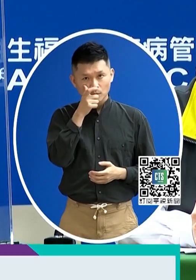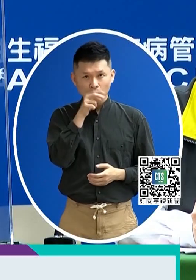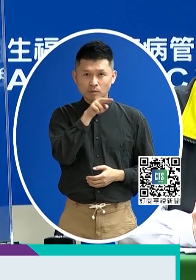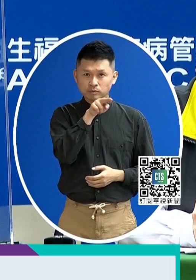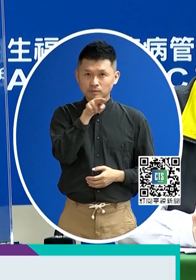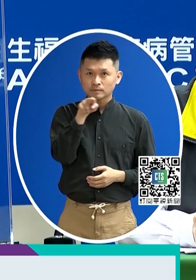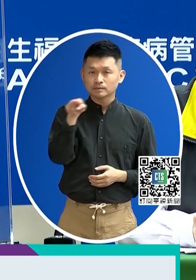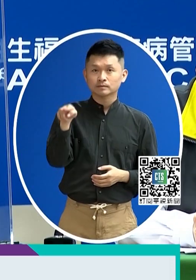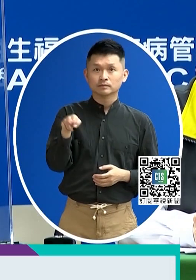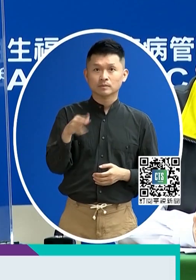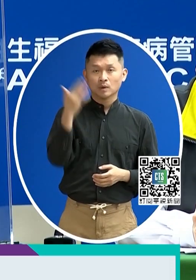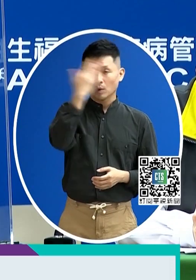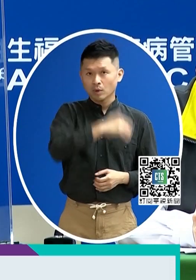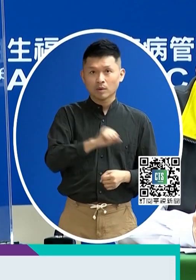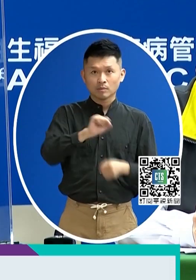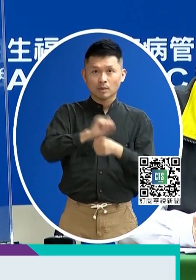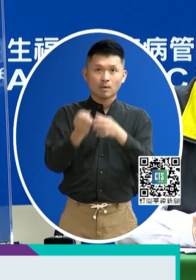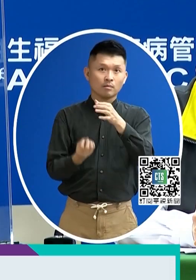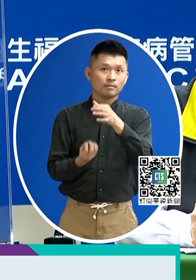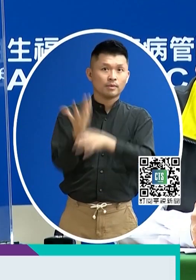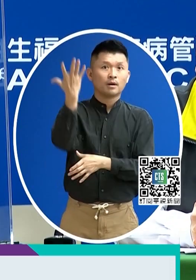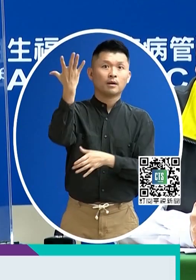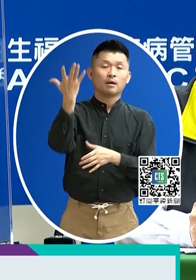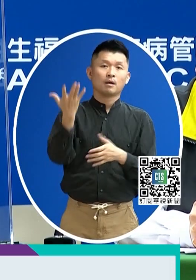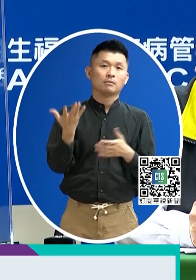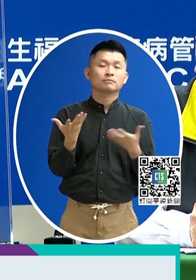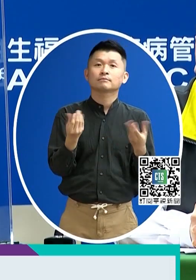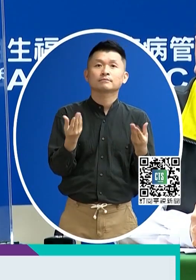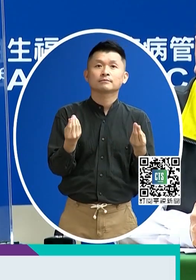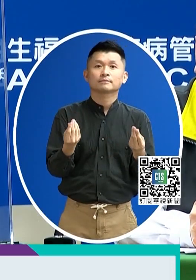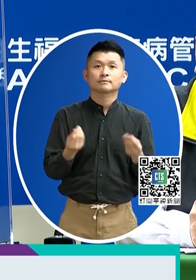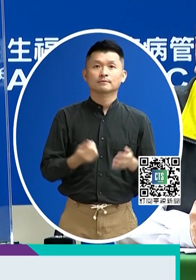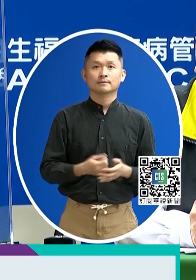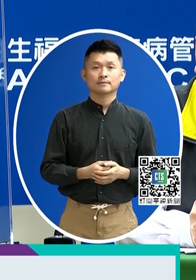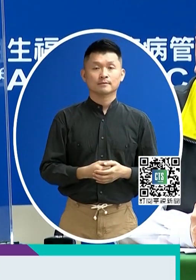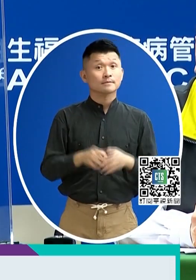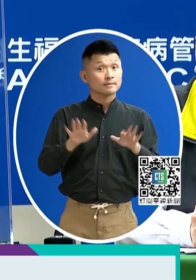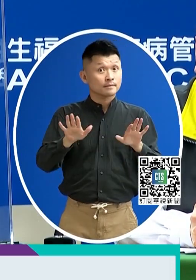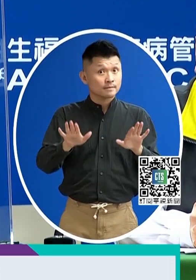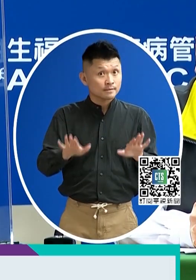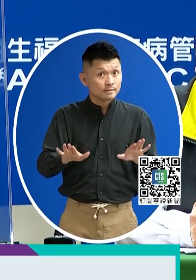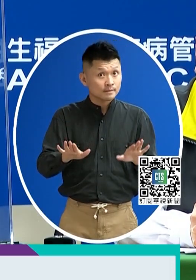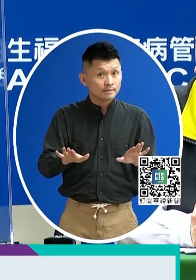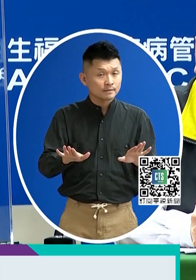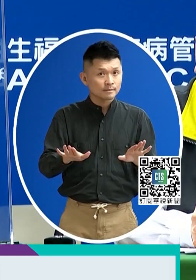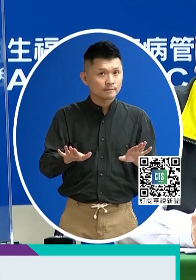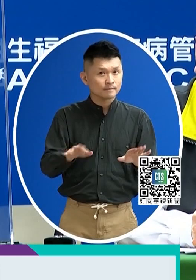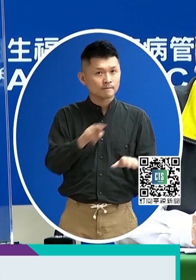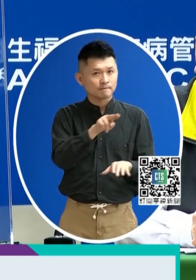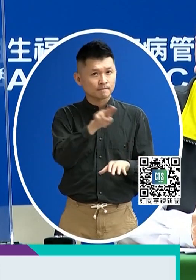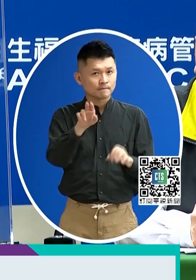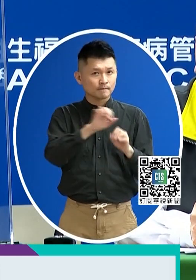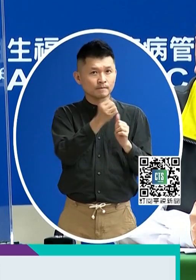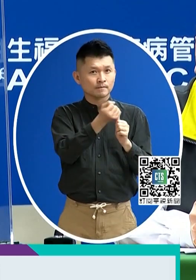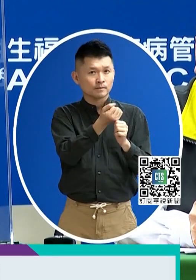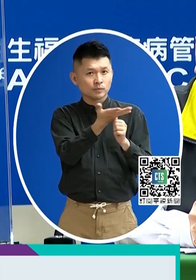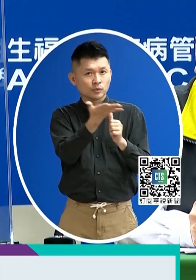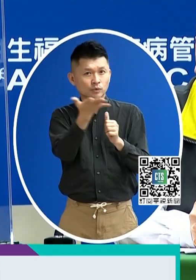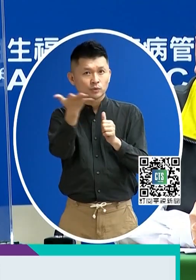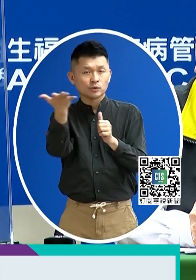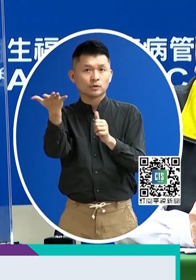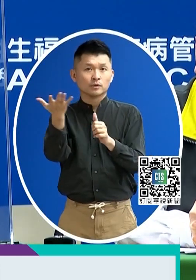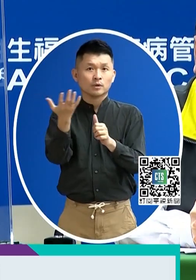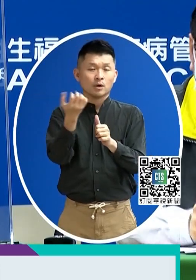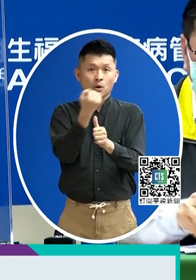下来，并没有暴冲式的这样的一个成长。所以在目前来讲，应该说这一波疫情算是控